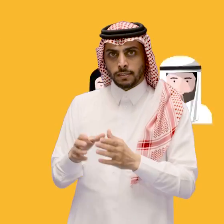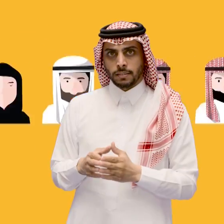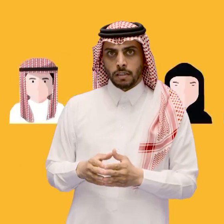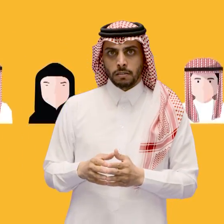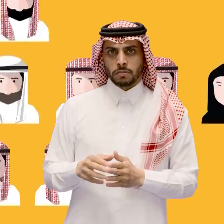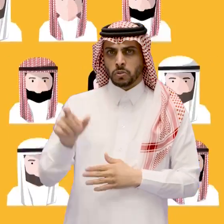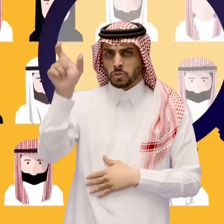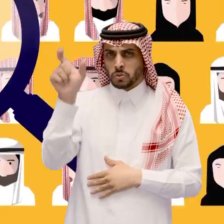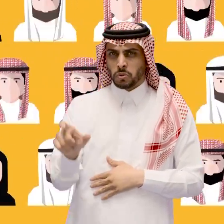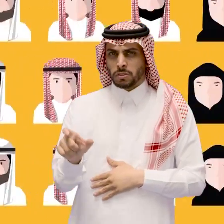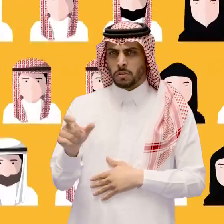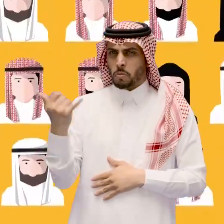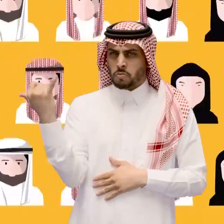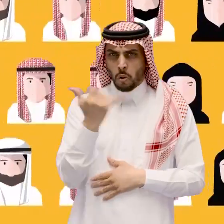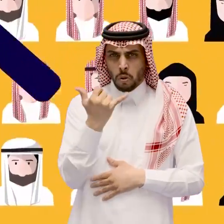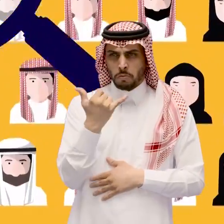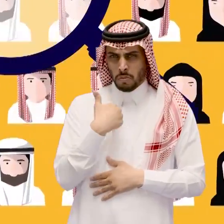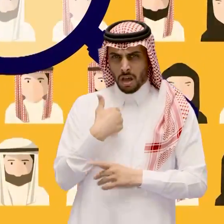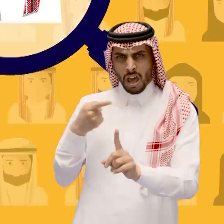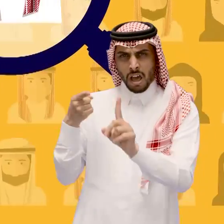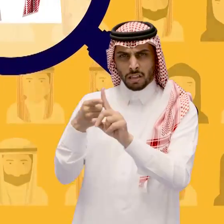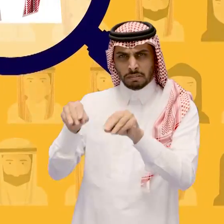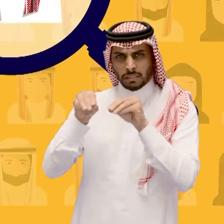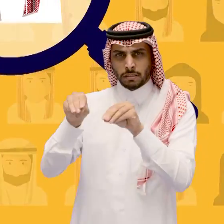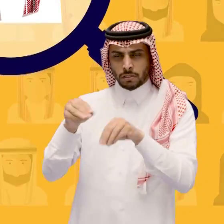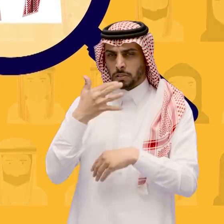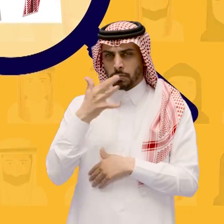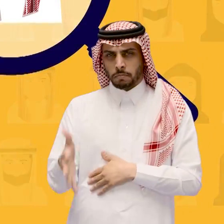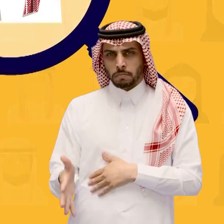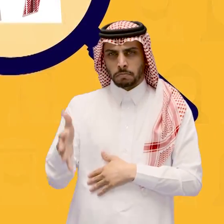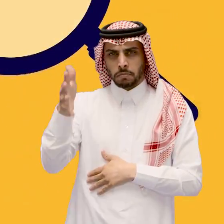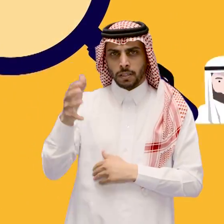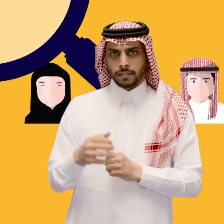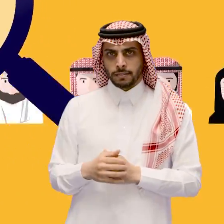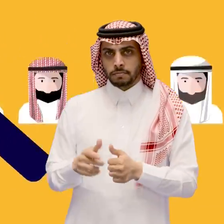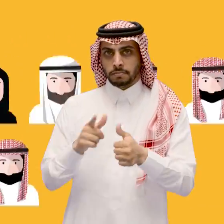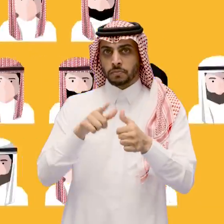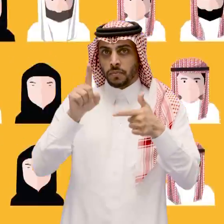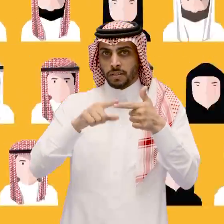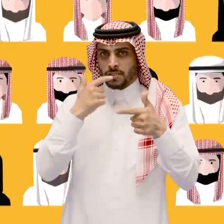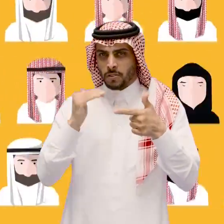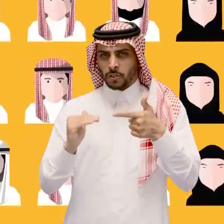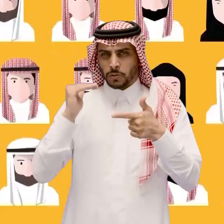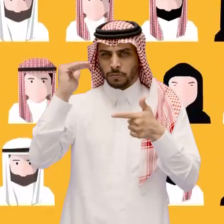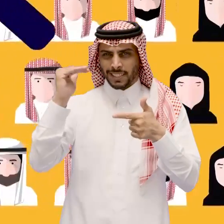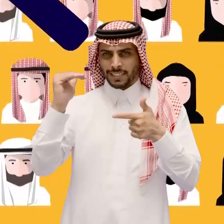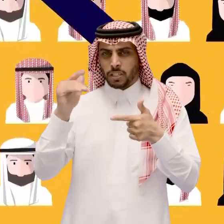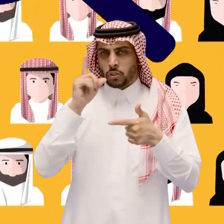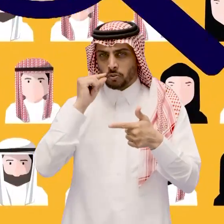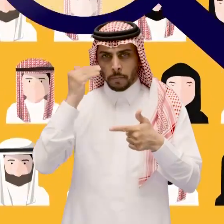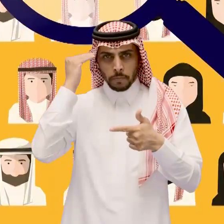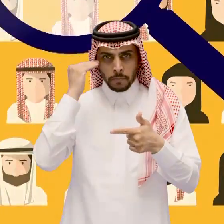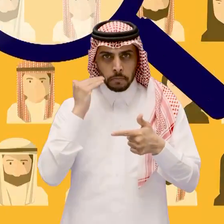الفئة المستهدفة بصفة رئيسية فئة النشء والشباب، أما الفئة الأكبر سنا من الرجال